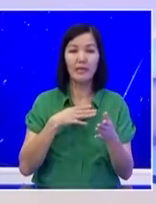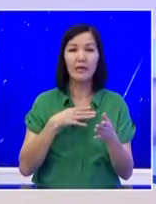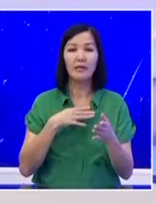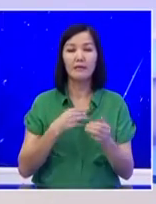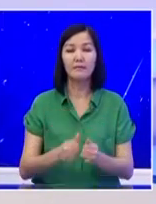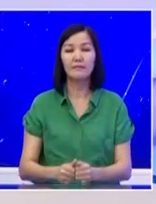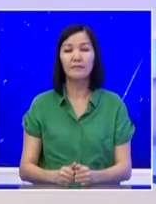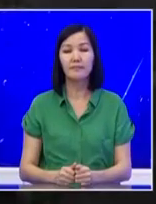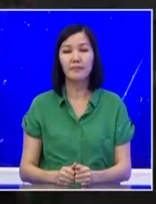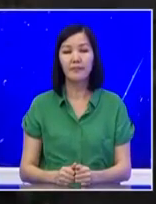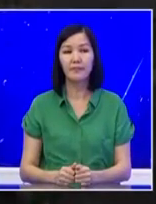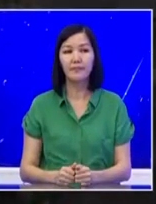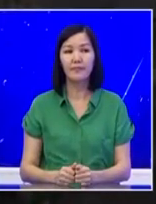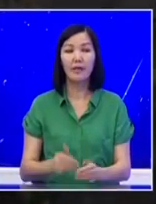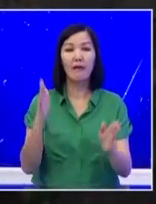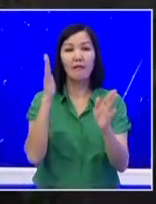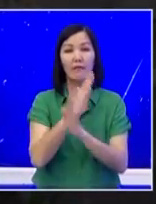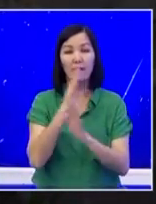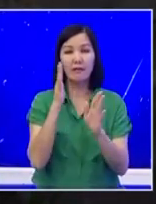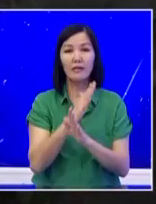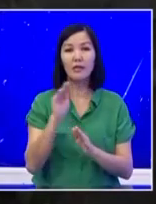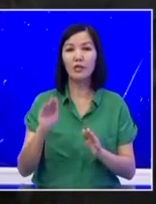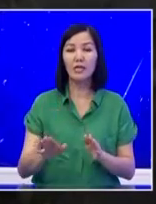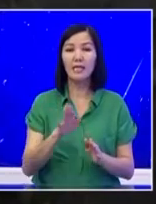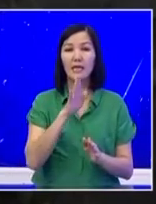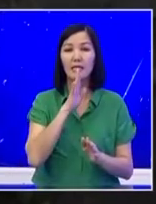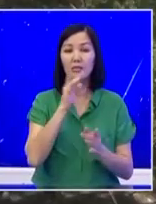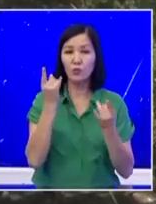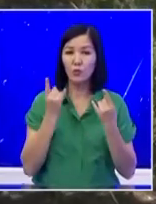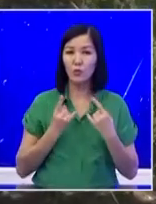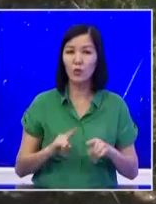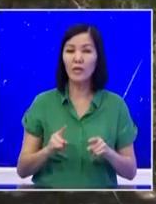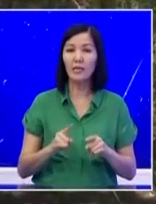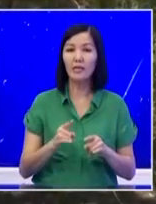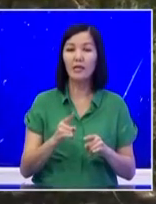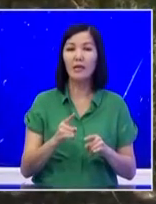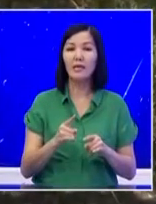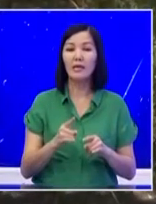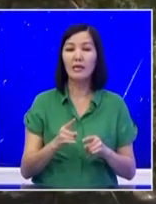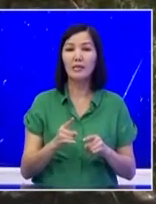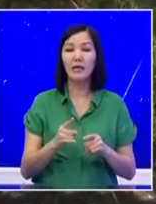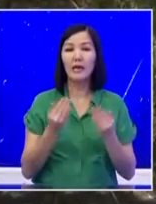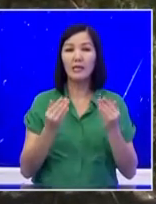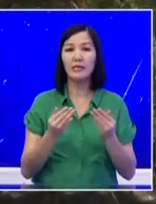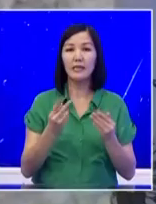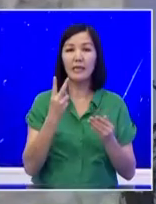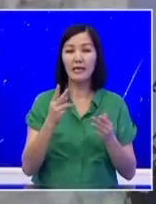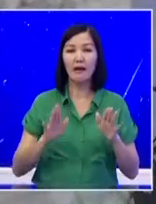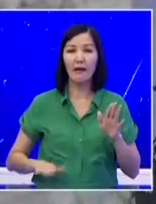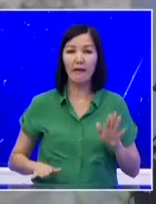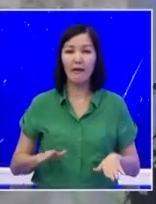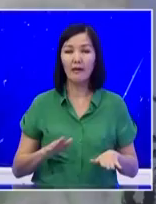келеді. Тағдыр тәлкегі кішкентай Вероника туа бітті дертке шалдыққан. Жасына толмаған сәбидің екі аяғында кемістік